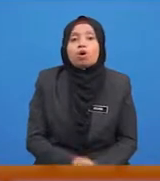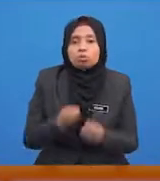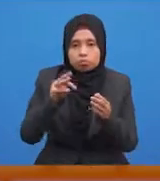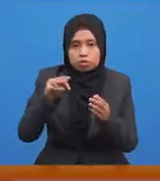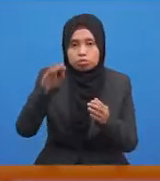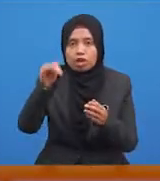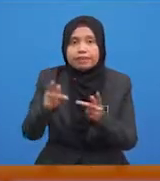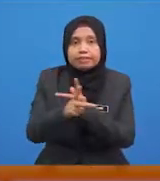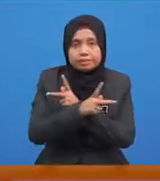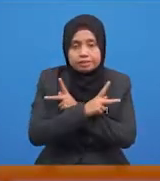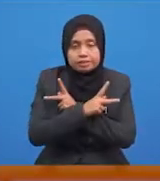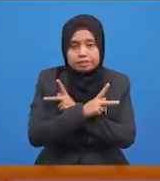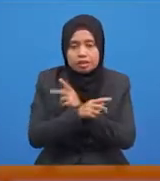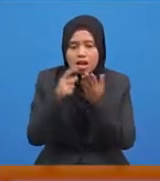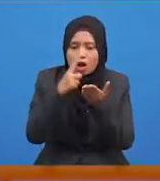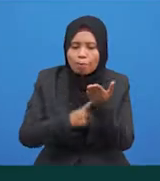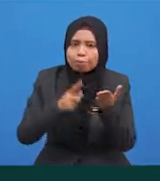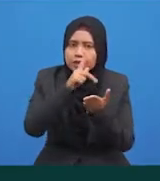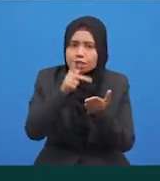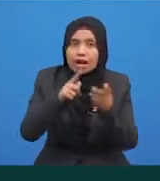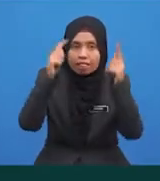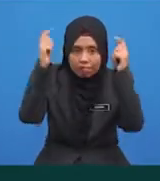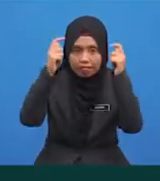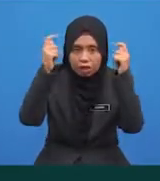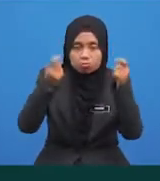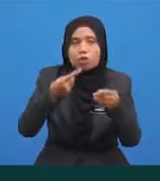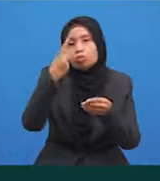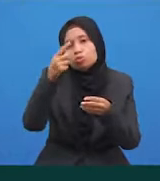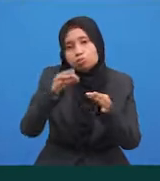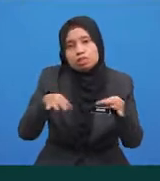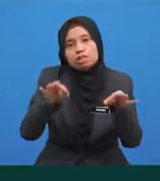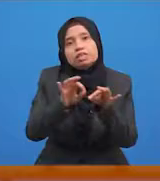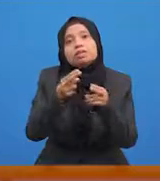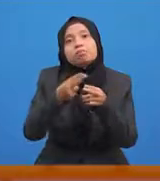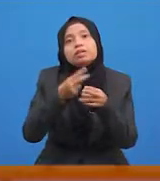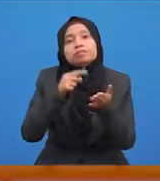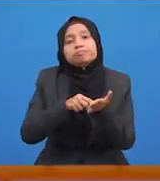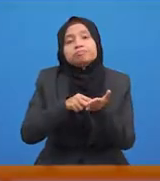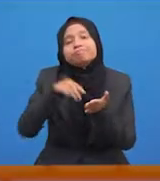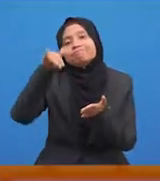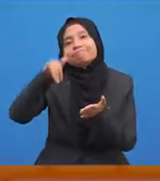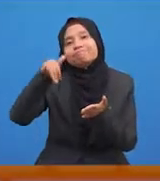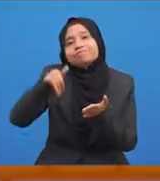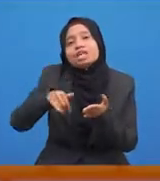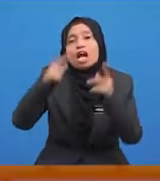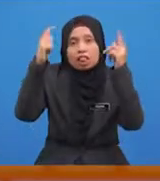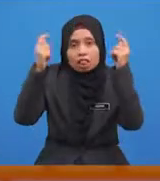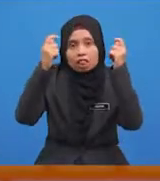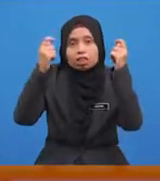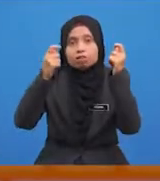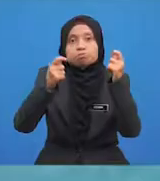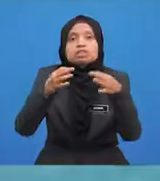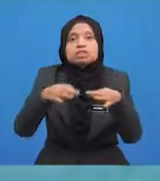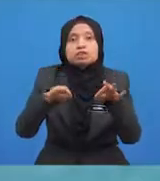Murid-murid yang dikasihi, apakah tema bagi cerpen ini? Ya, tema cerpen